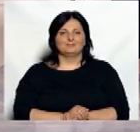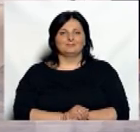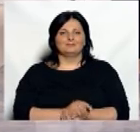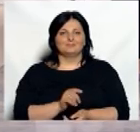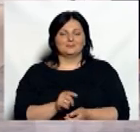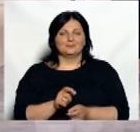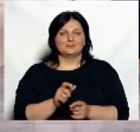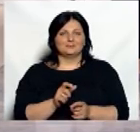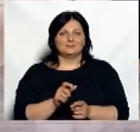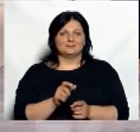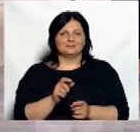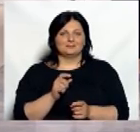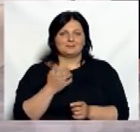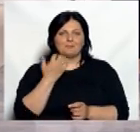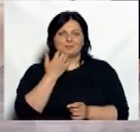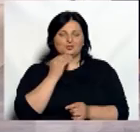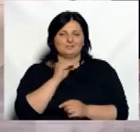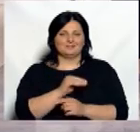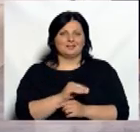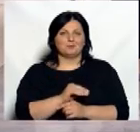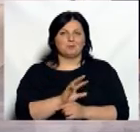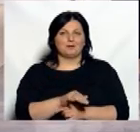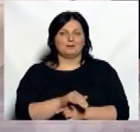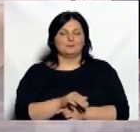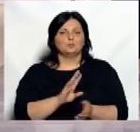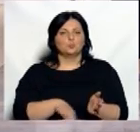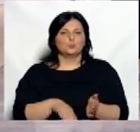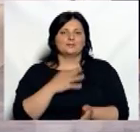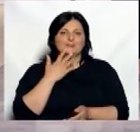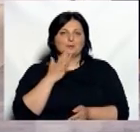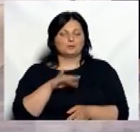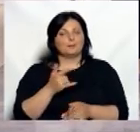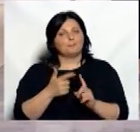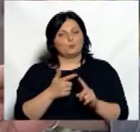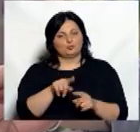ეს მიაყოლე, უწიწაკოთ, უწიწაკოთ. მინდა. ეხა შენ მითხარი.